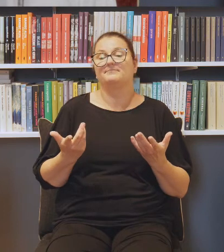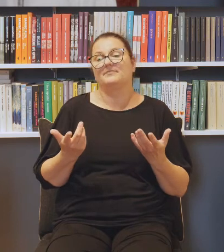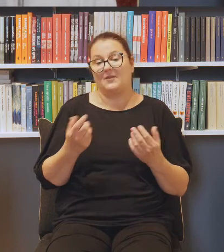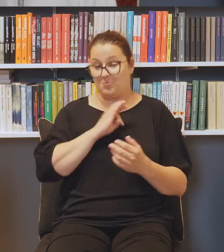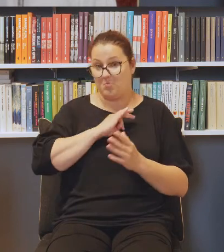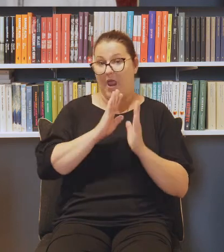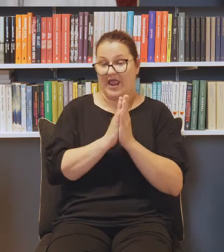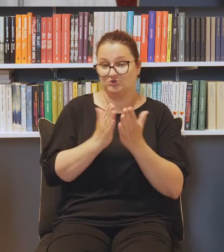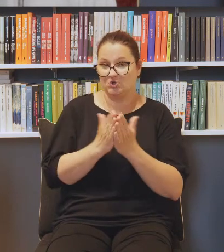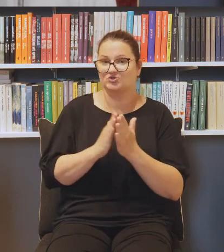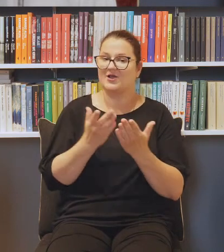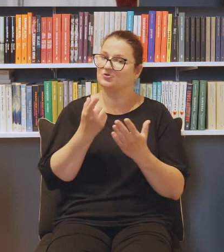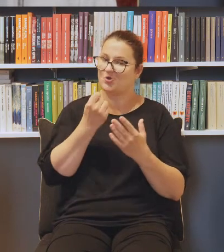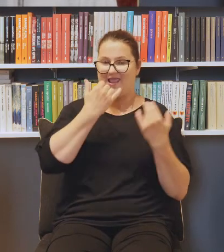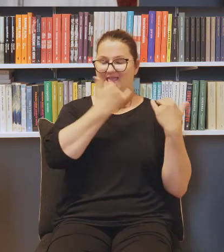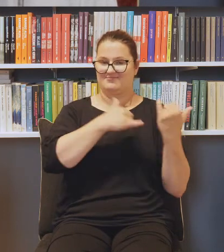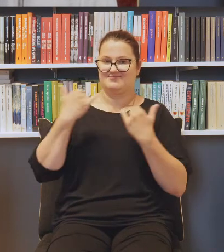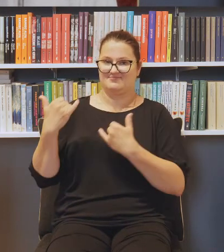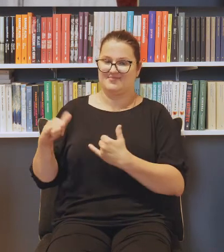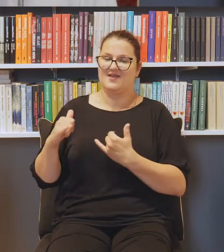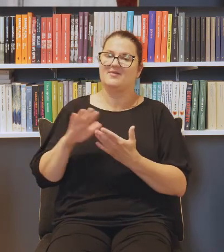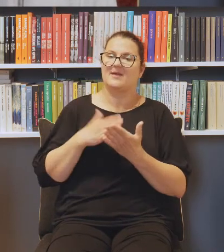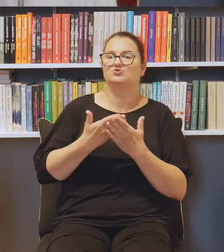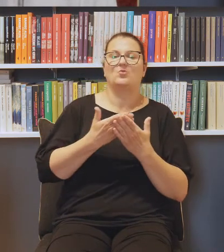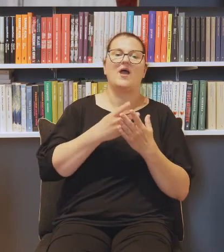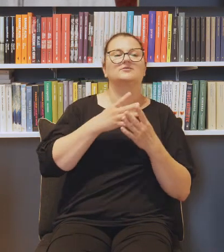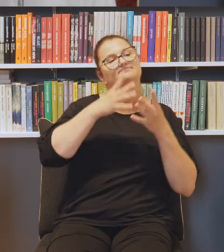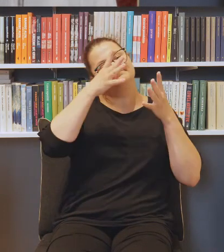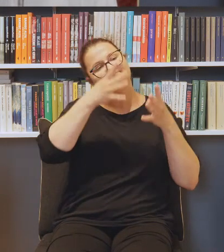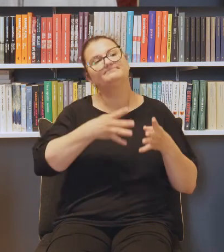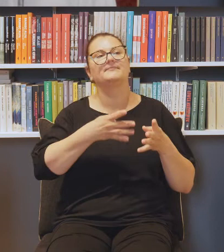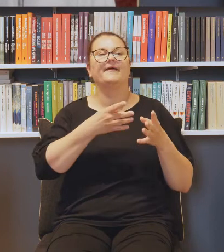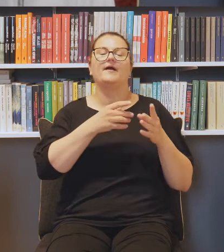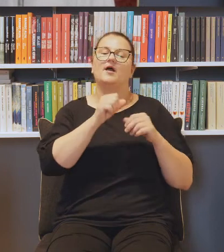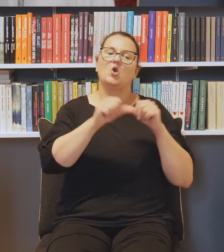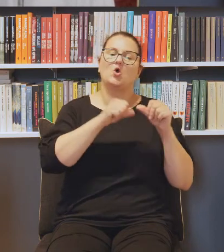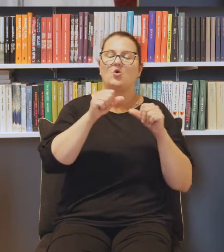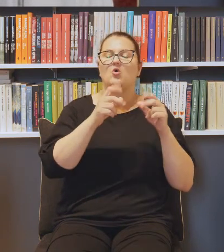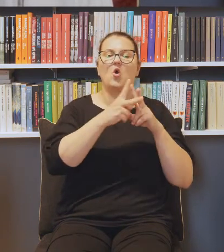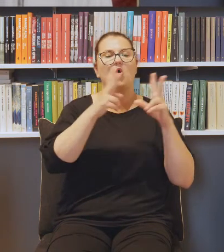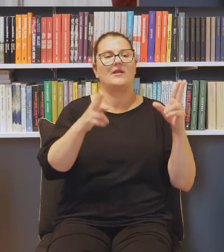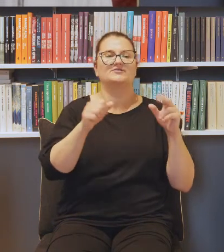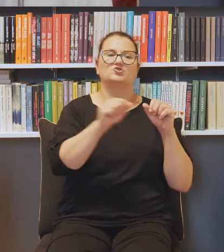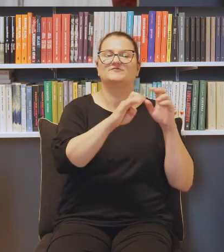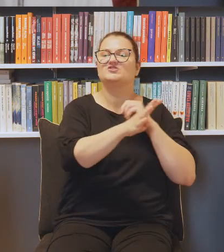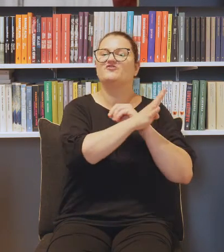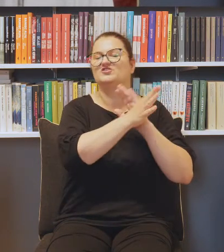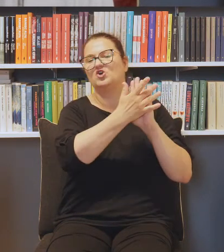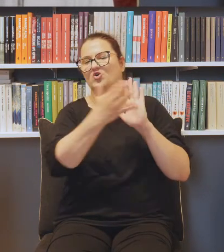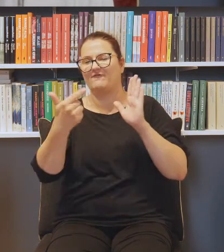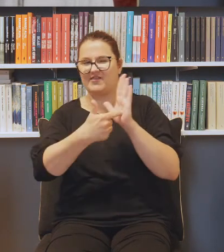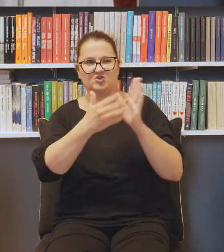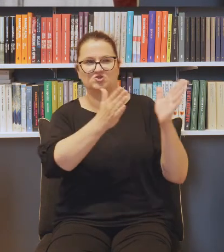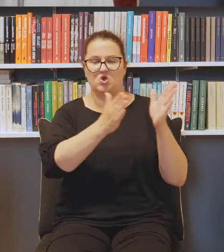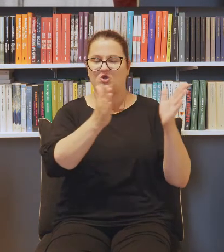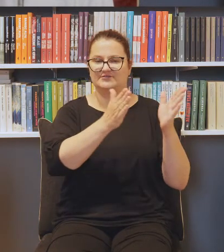Moja książka to jest trochę co innego niż na przykład opis lat 90. Nie wiem, czy wszyscy czytelnicy